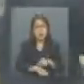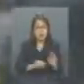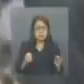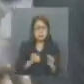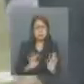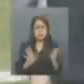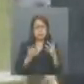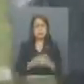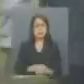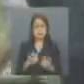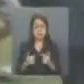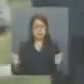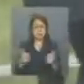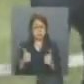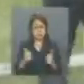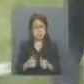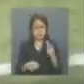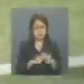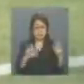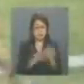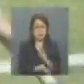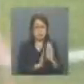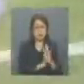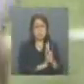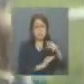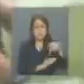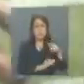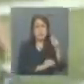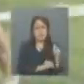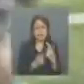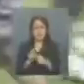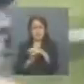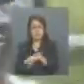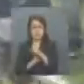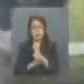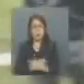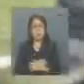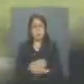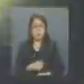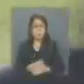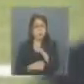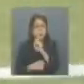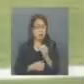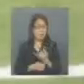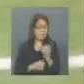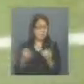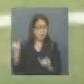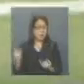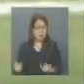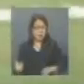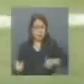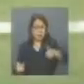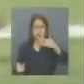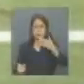2ทีมตั้งแต่เปลี่ยนชื่อมาเป็นบุรีรัมย์ PA นะคะเมืองทองค่ะยังไม่เคยชนะบุรีรัมย์ PA ได้เลยสักครั้งหากในเวล